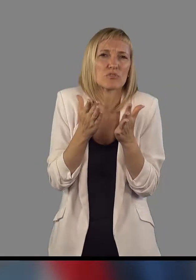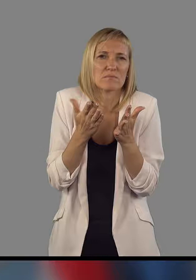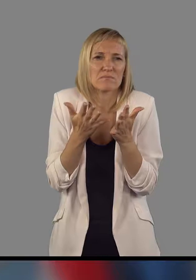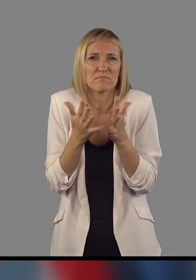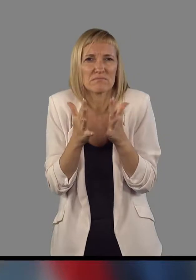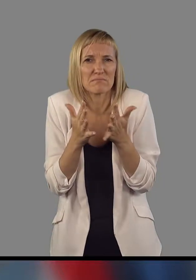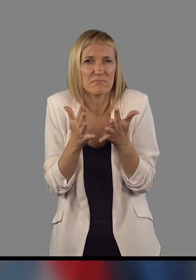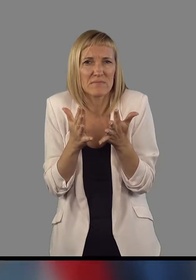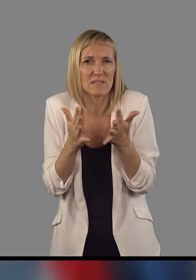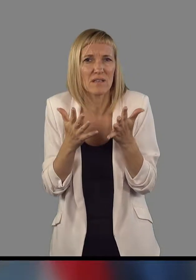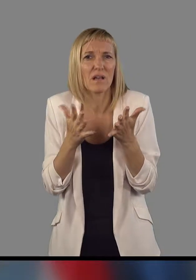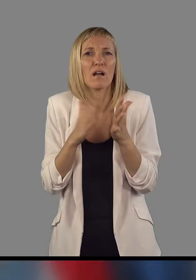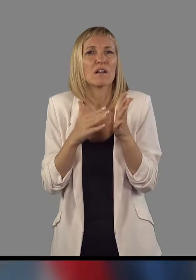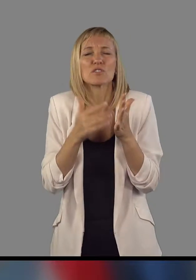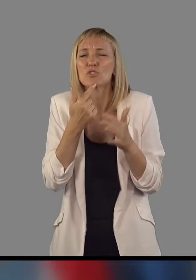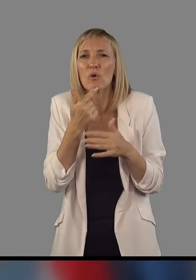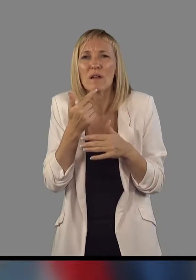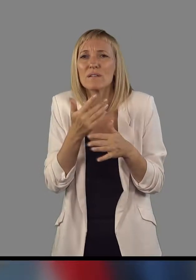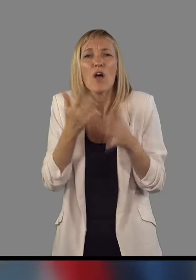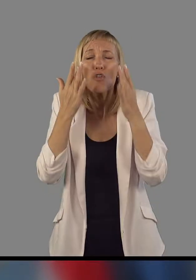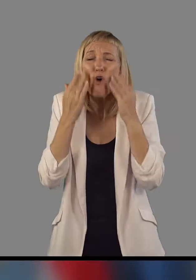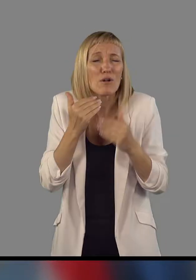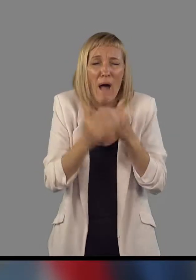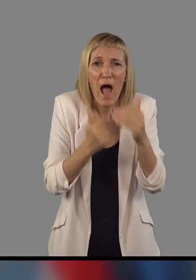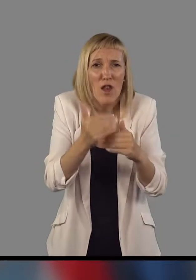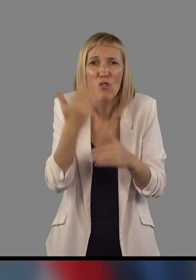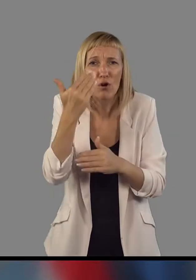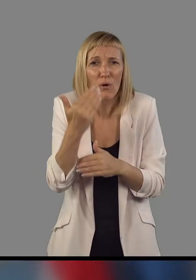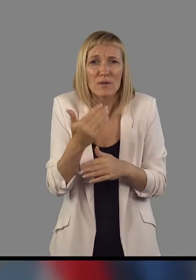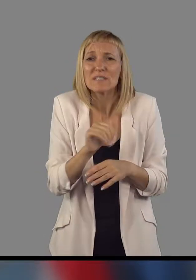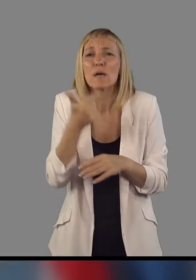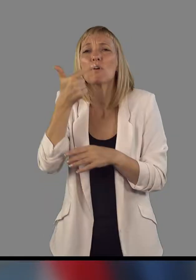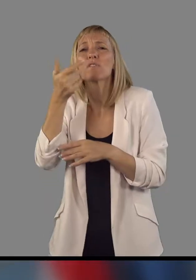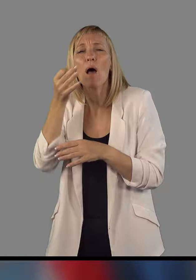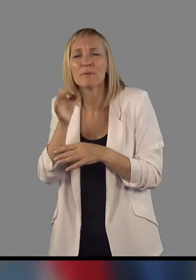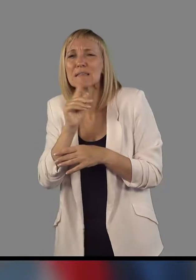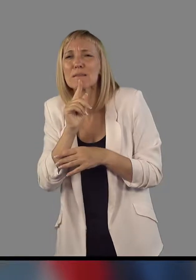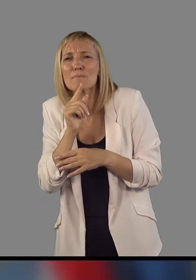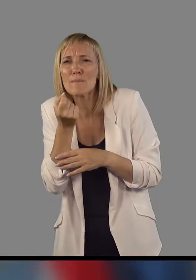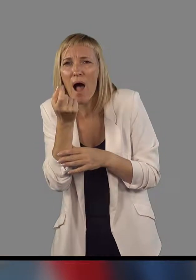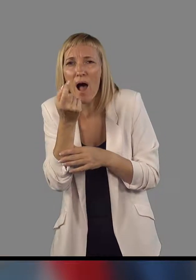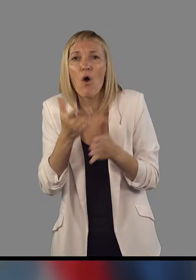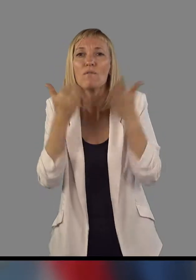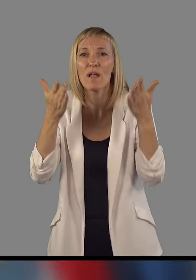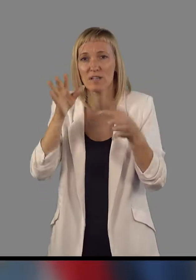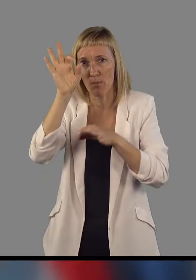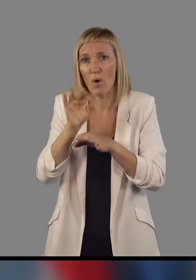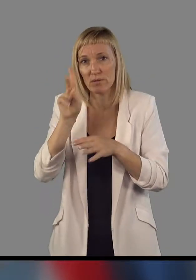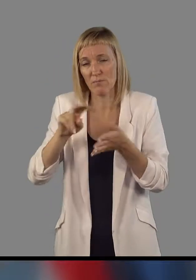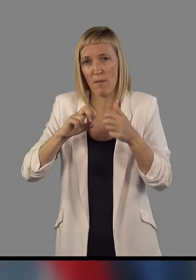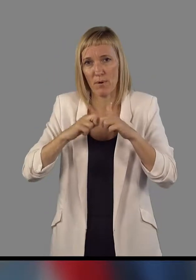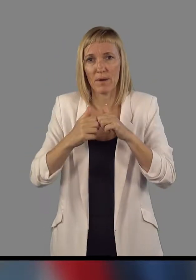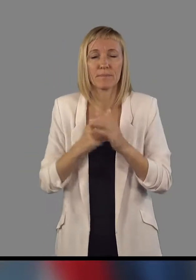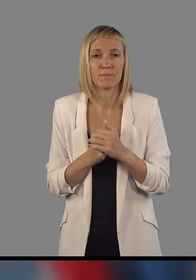100% minus 2% teh razpisov konča v normalnih rokih, brez pritožb in brez